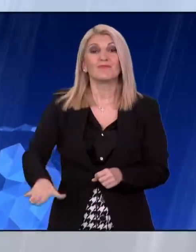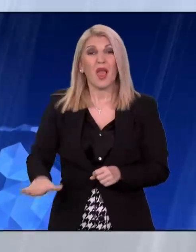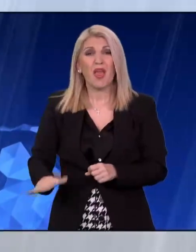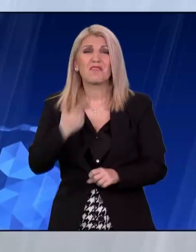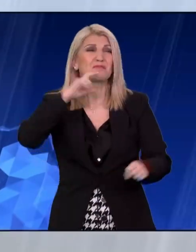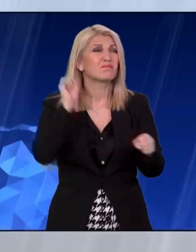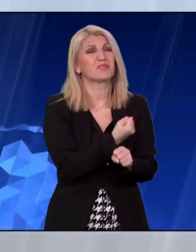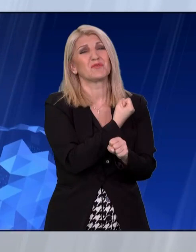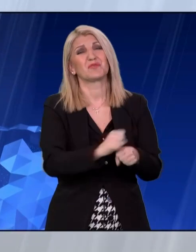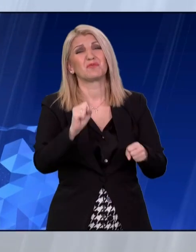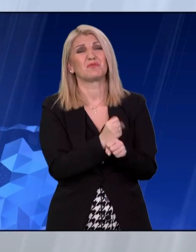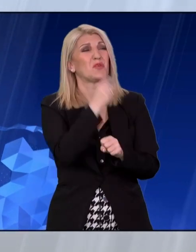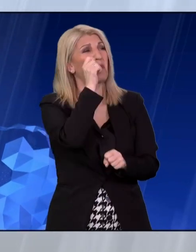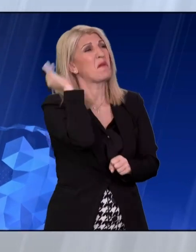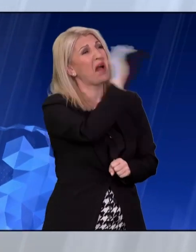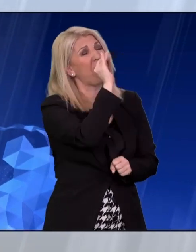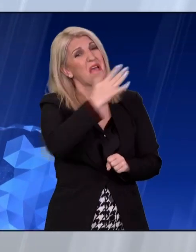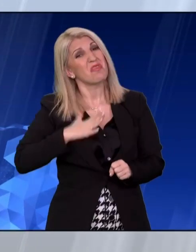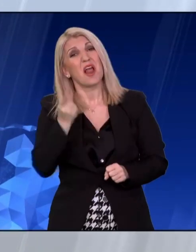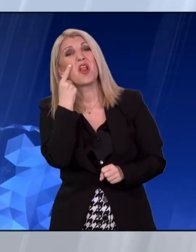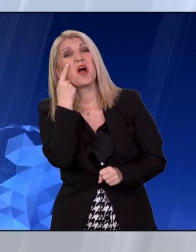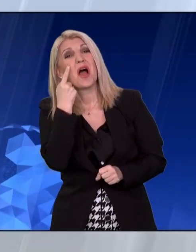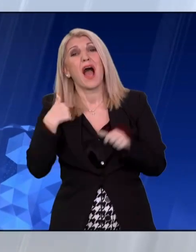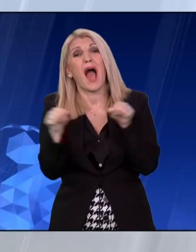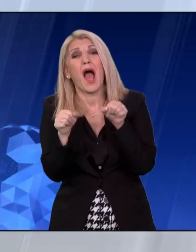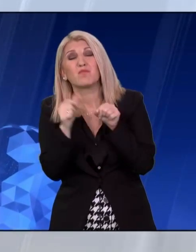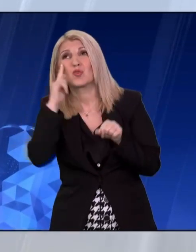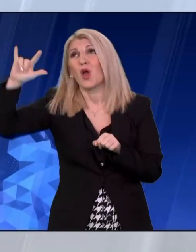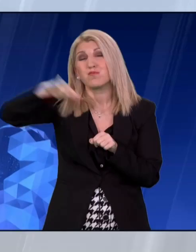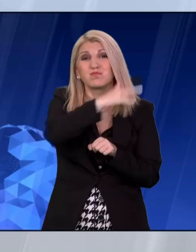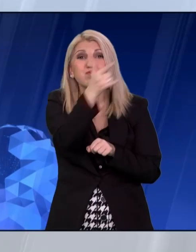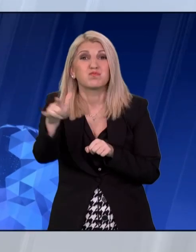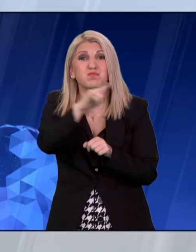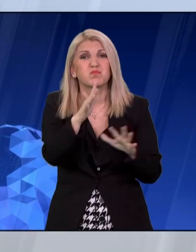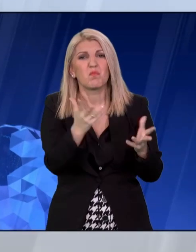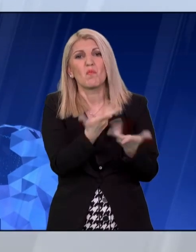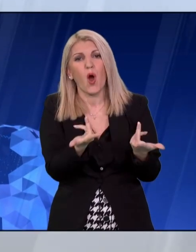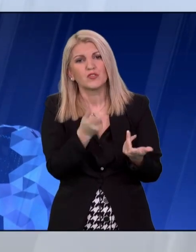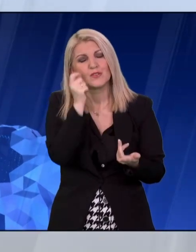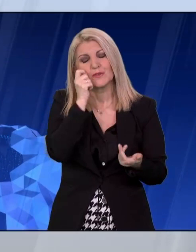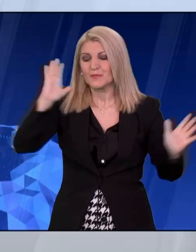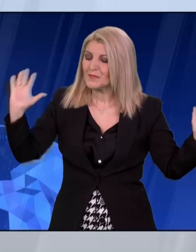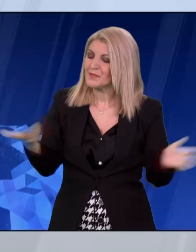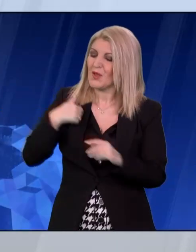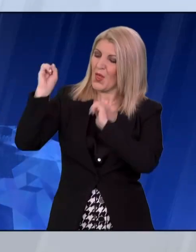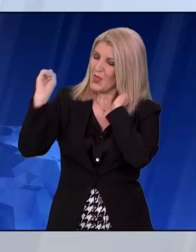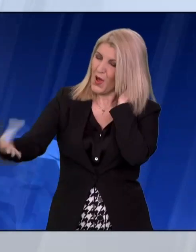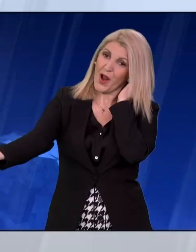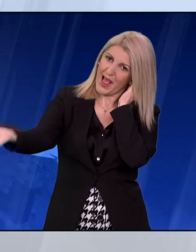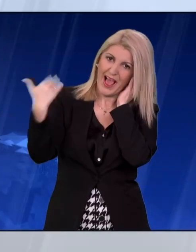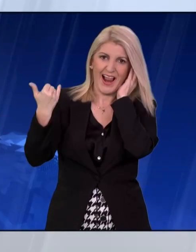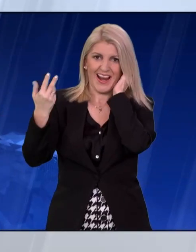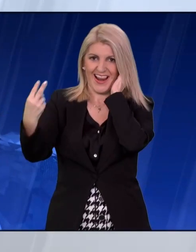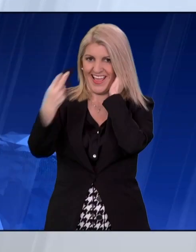είναι εκεί δεν του χάλασε το χατήρι και δυστυχώς ήταν για το αποχαιρετιστήριο του παιδιού να δει τον μπαμπά του